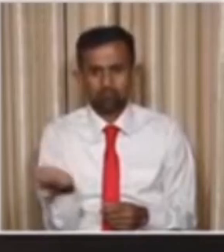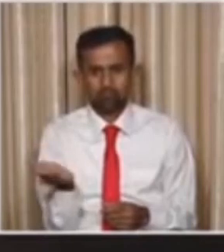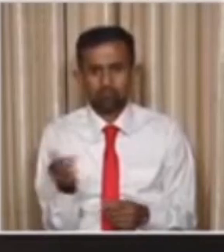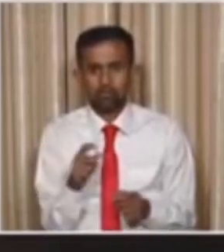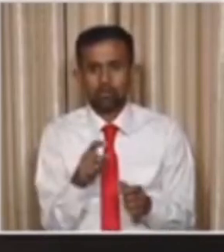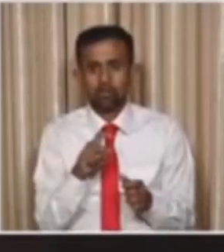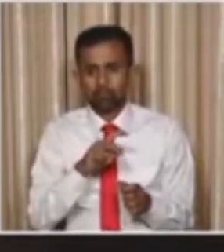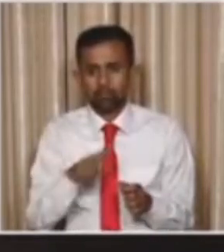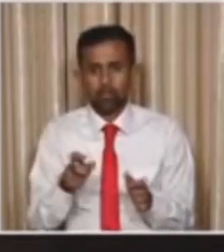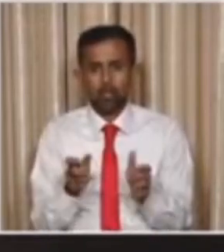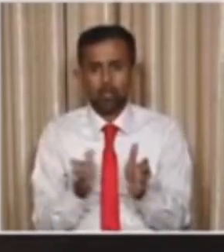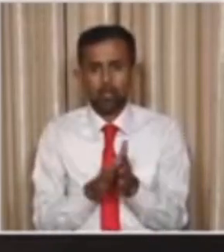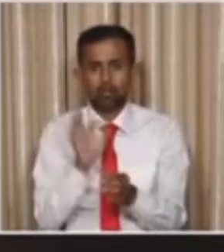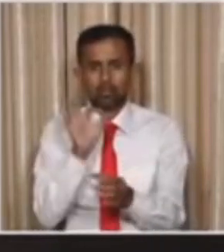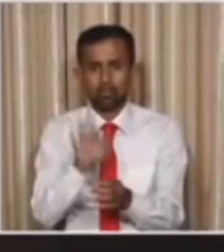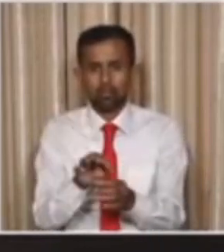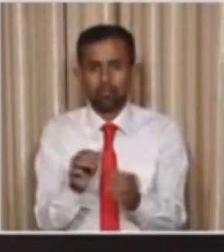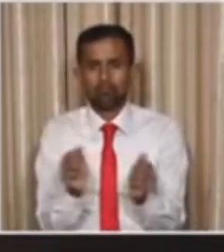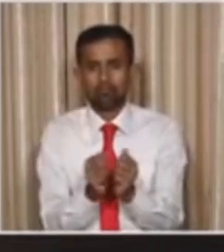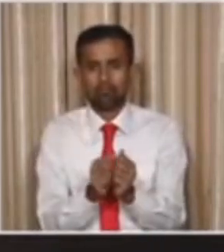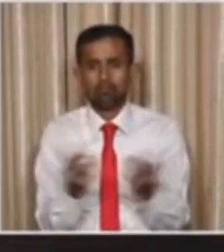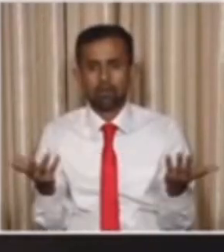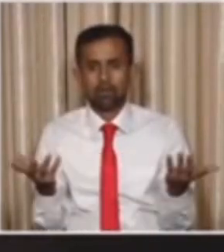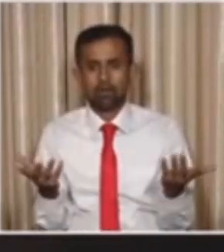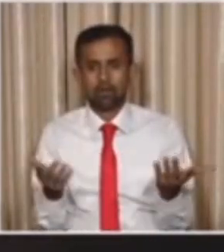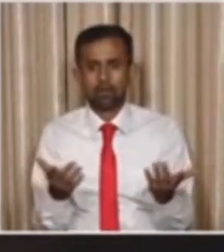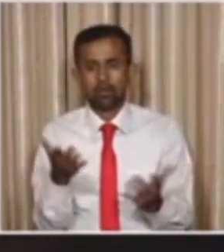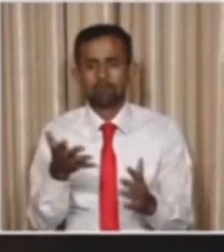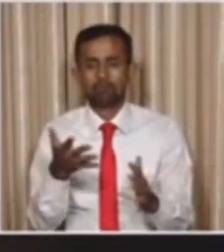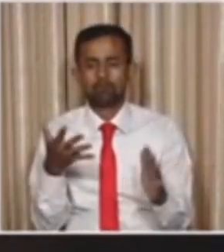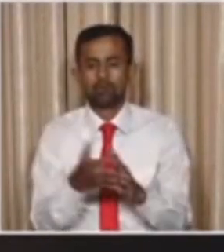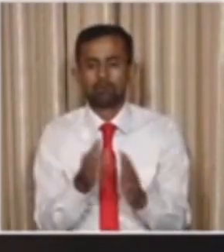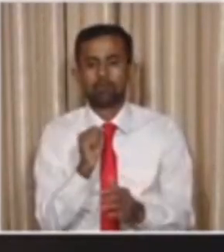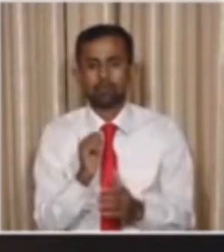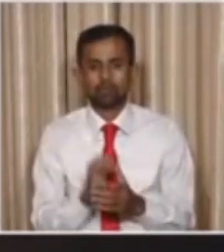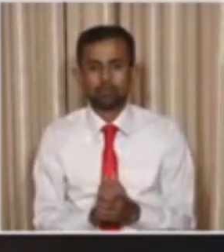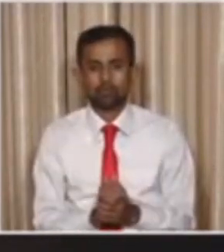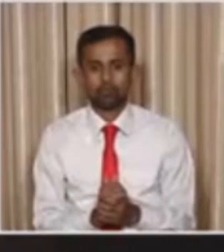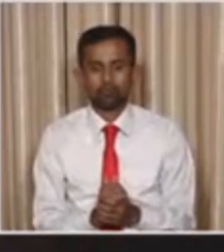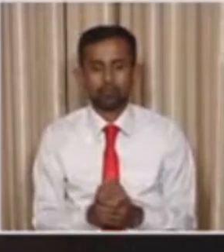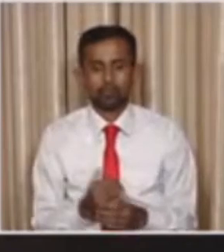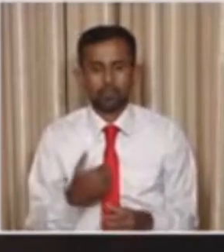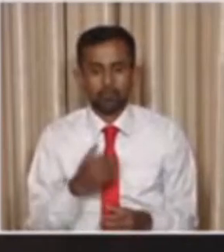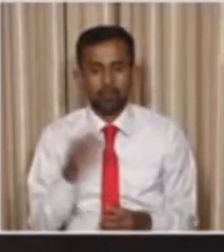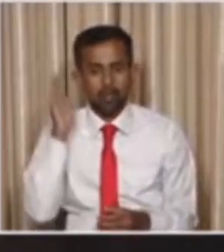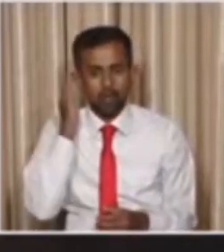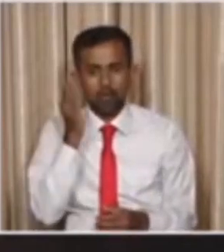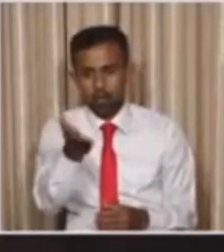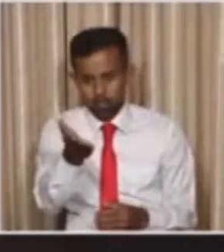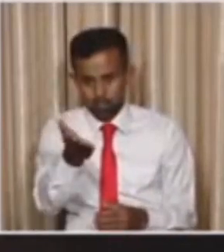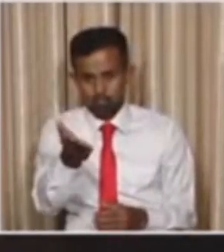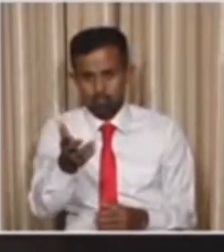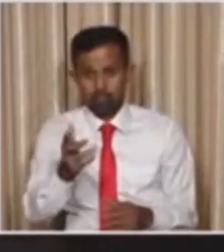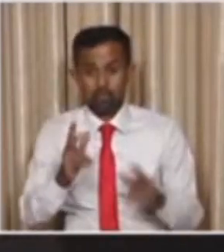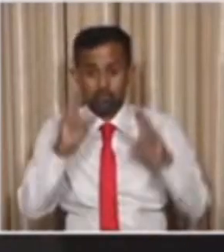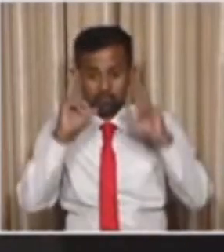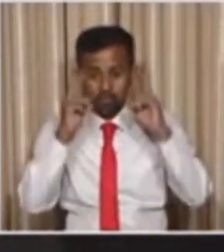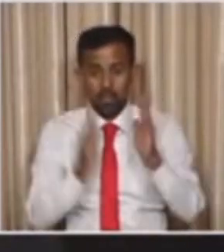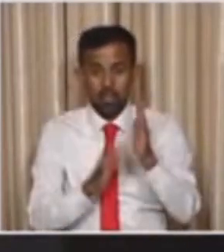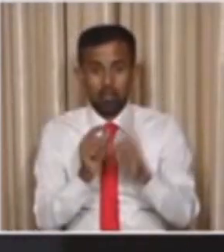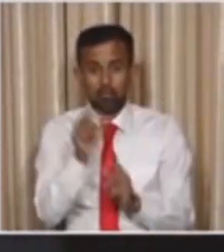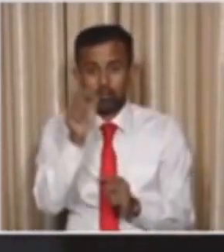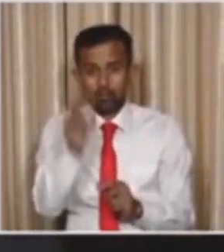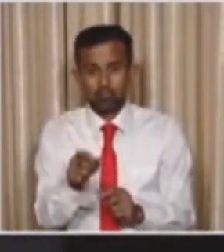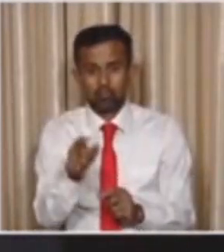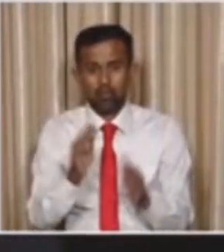ඉන්ටීරියම් එක නැත් දානකේ වැඩක් වෙන්න ඒ කට්ටියත් වැරදුන මොනවද කරන්න කියලා. ඉතින් මට අහන්න තියෙන ඔබතුමා ජේෂ්ඨම ඇමතිවරේ. ඉතින්